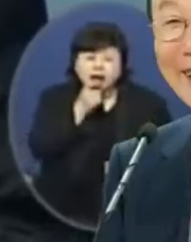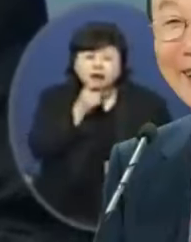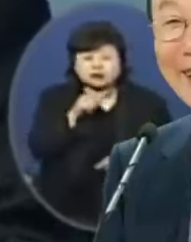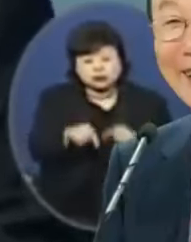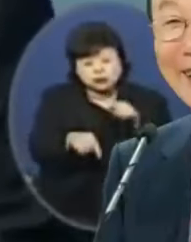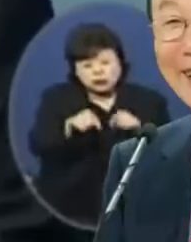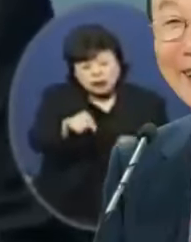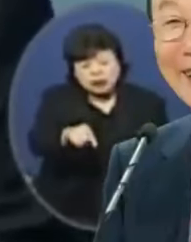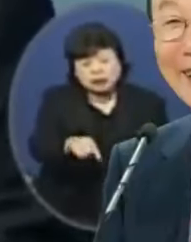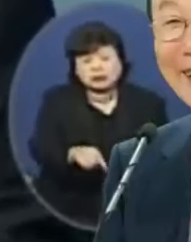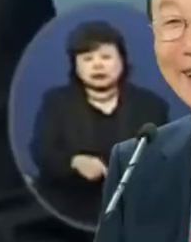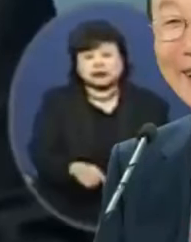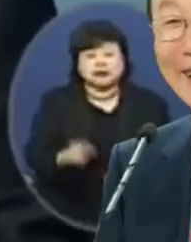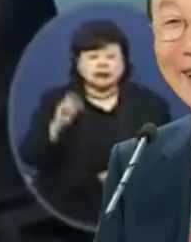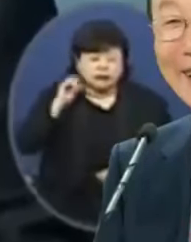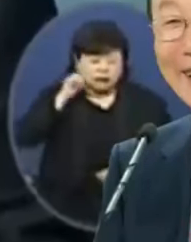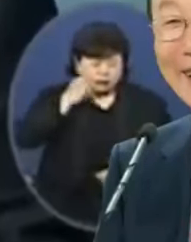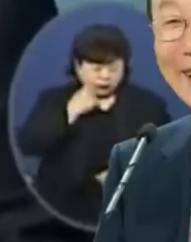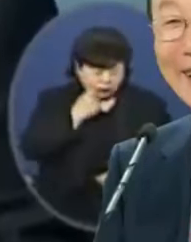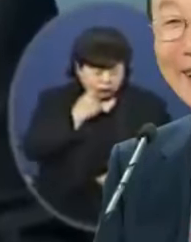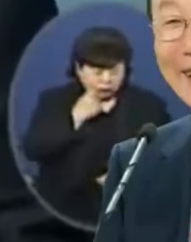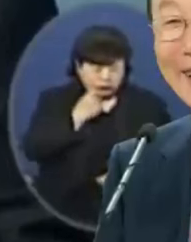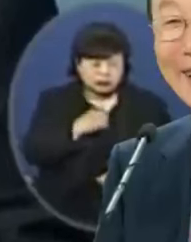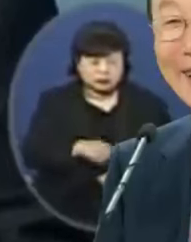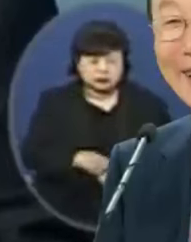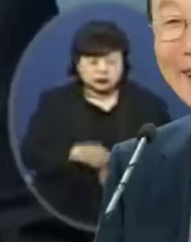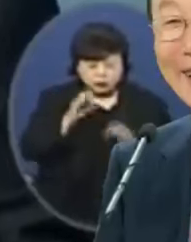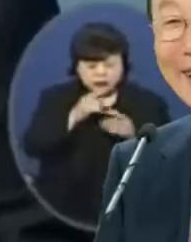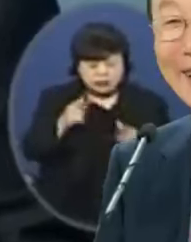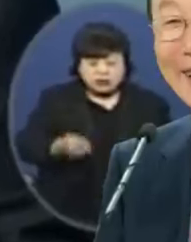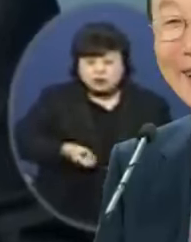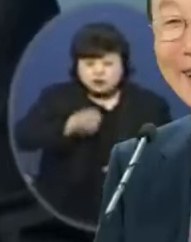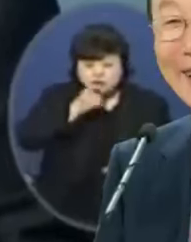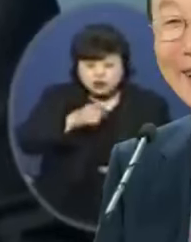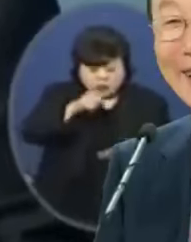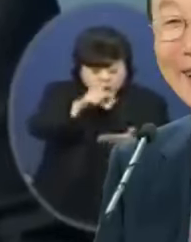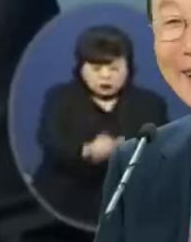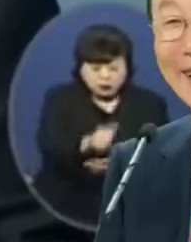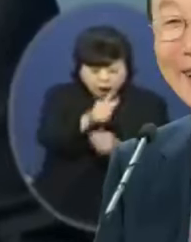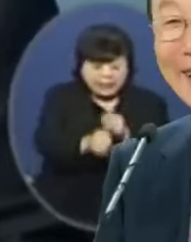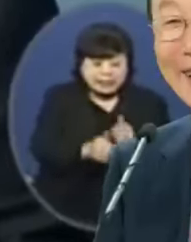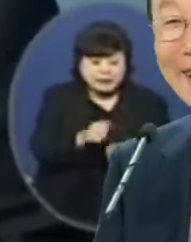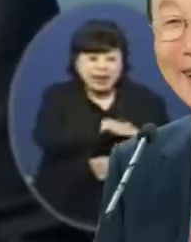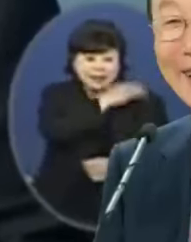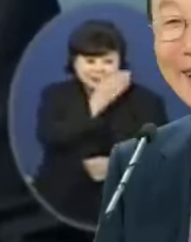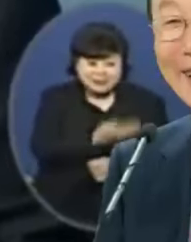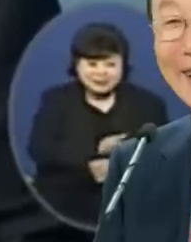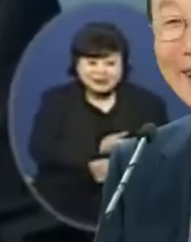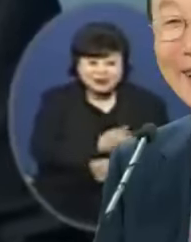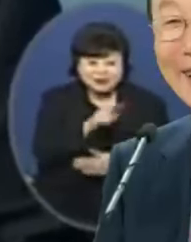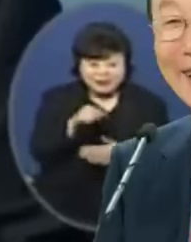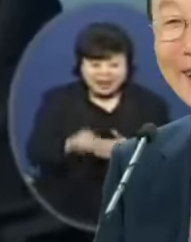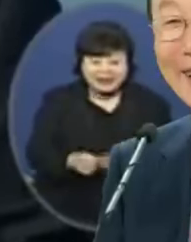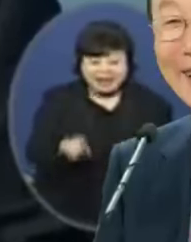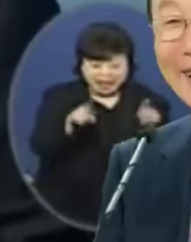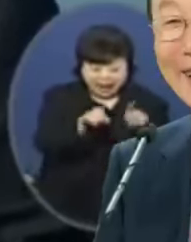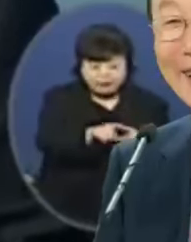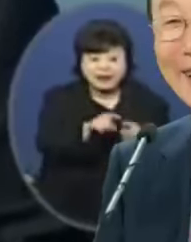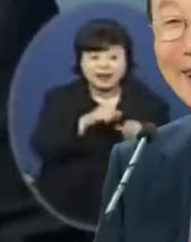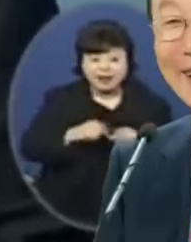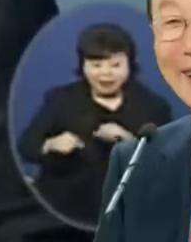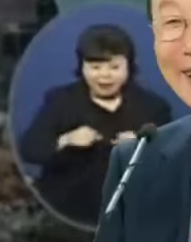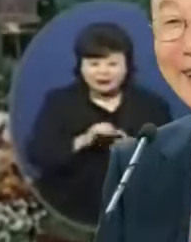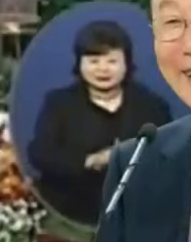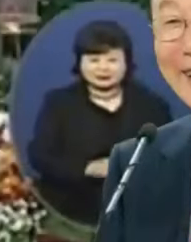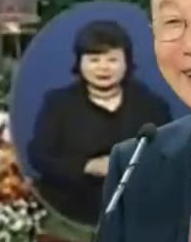지난데 현실하지요. 그러나 눈에 안 보이는 물을 정복하는 하나님의 능력이 우리 안에서 같이 할 것이라고 말한